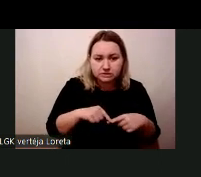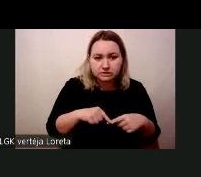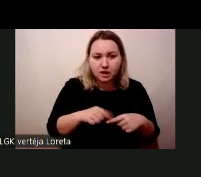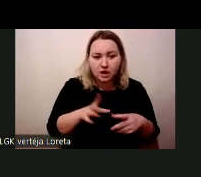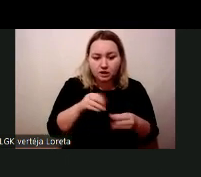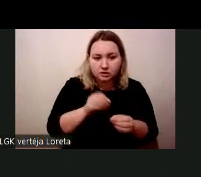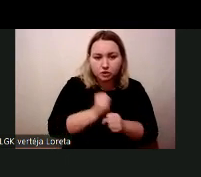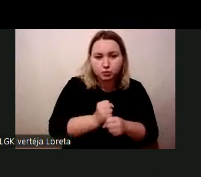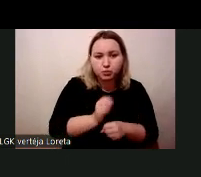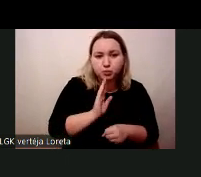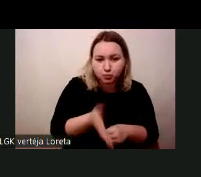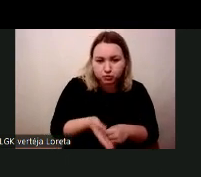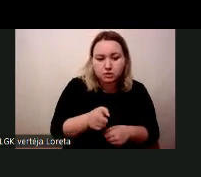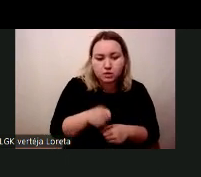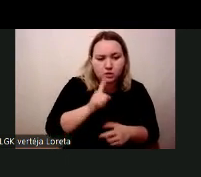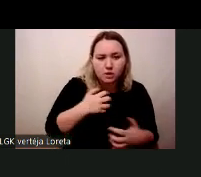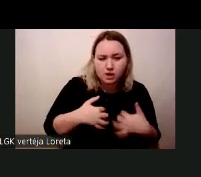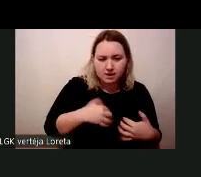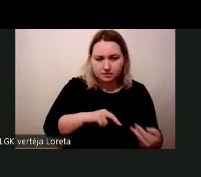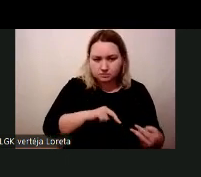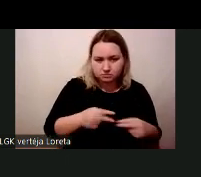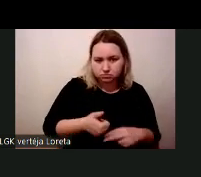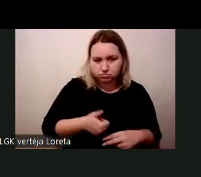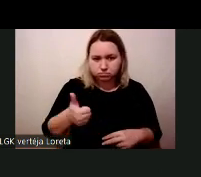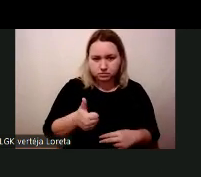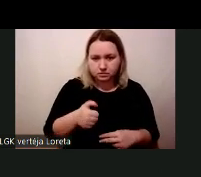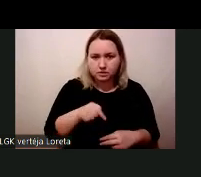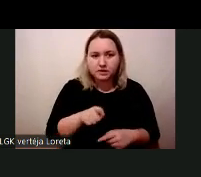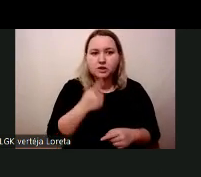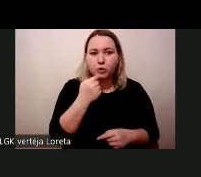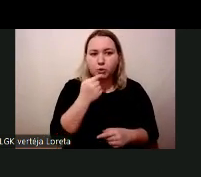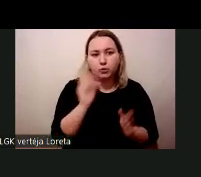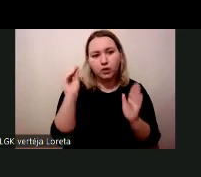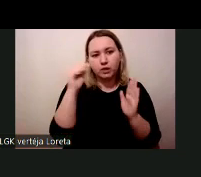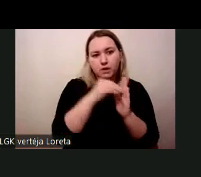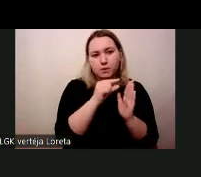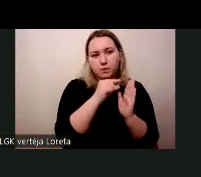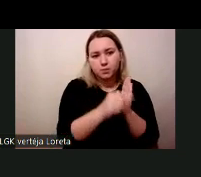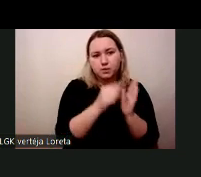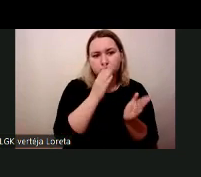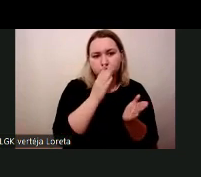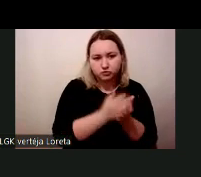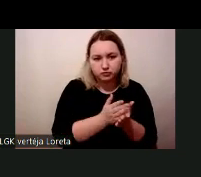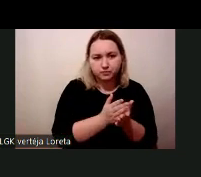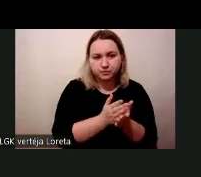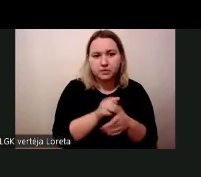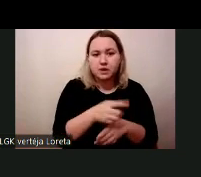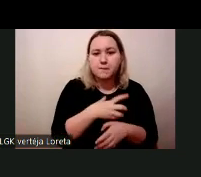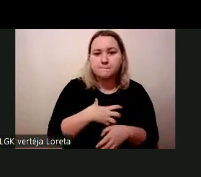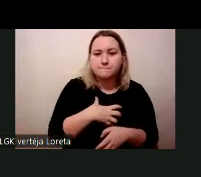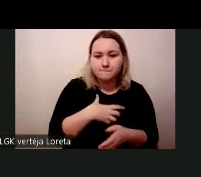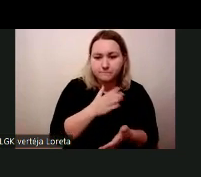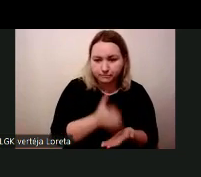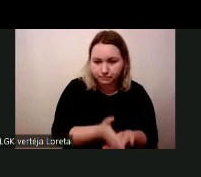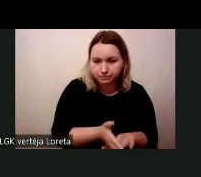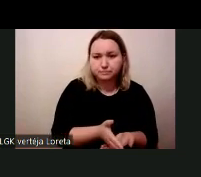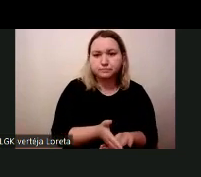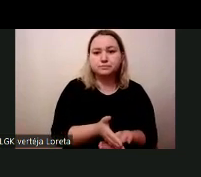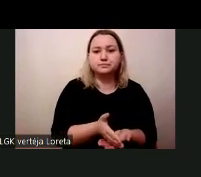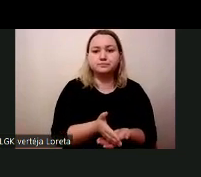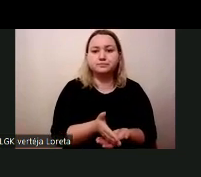dirbsime, siekdami greitų pokyčių. Ir tai pažymėta raudonai. Štai pagrindai. Tai